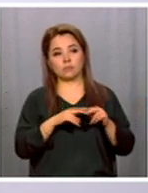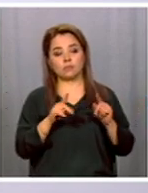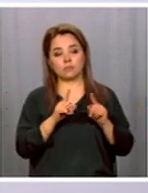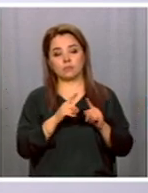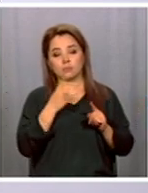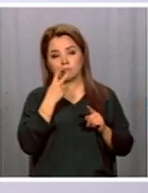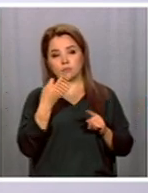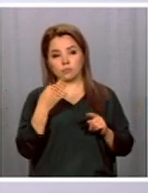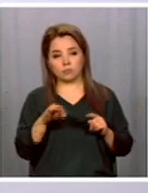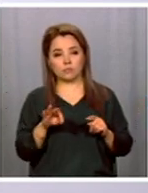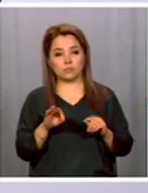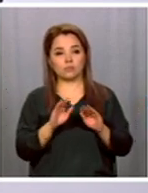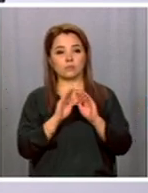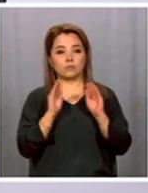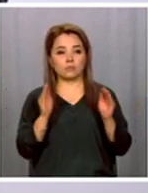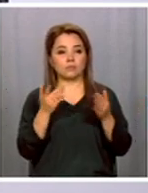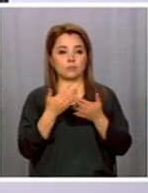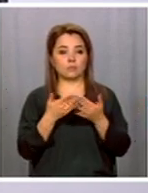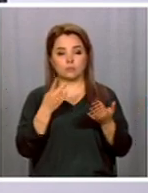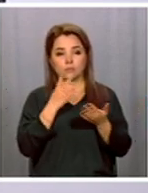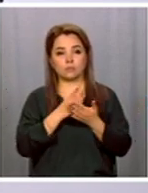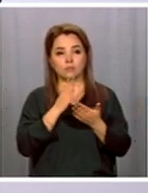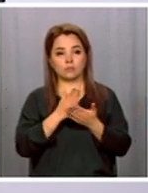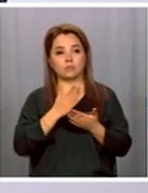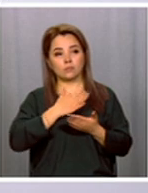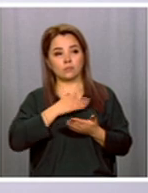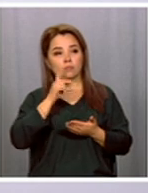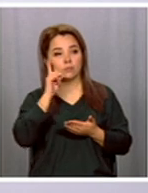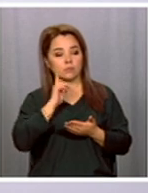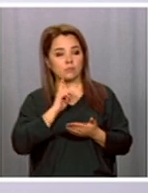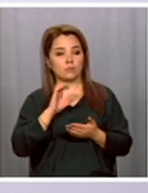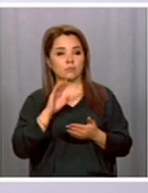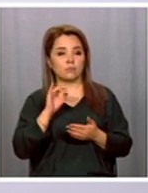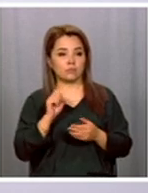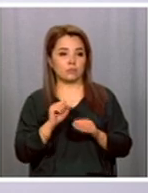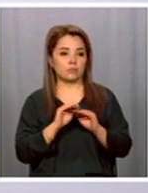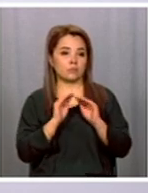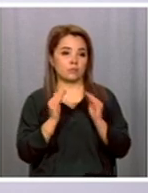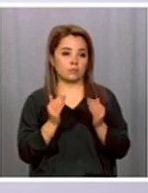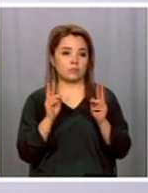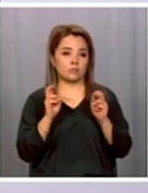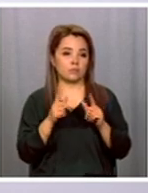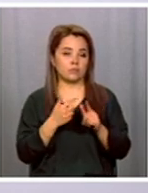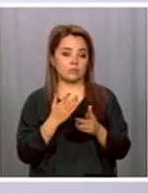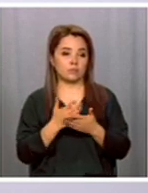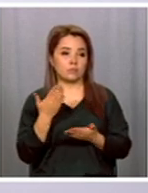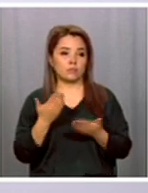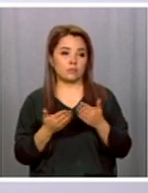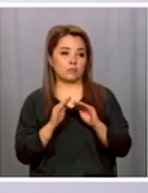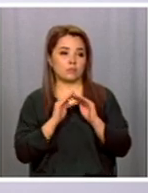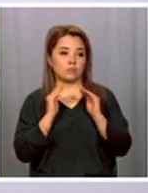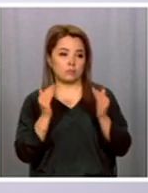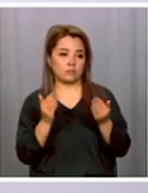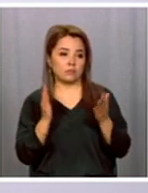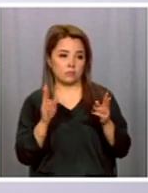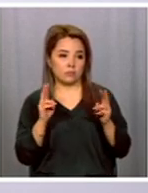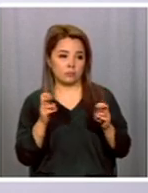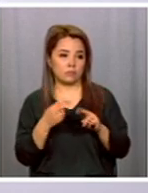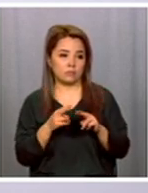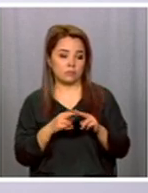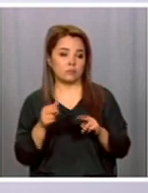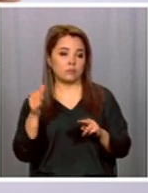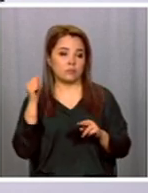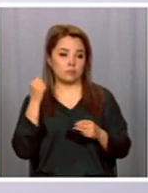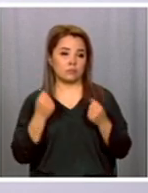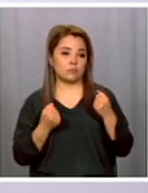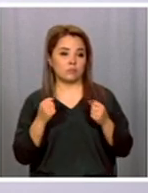көріну бұрышы әр түрлі болады, өйткені олар бізде сфералық айналар болып табылады. Егер де бізде ол дөңес айна болатын болса, демек арттағы көліктерді